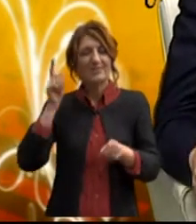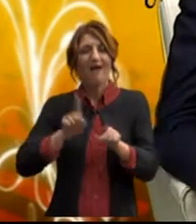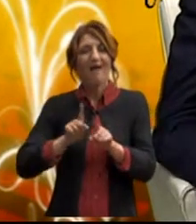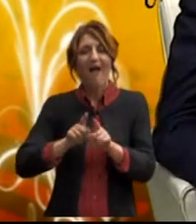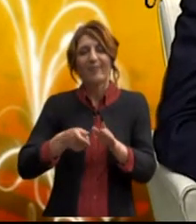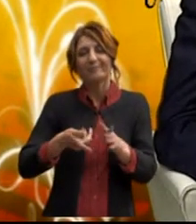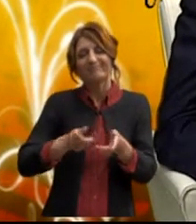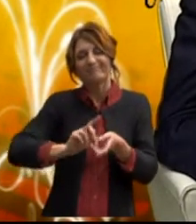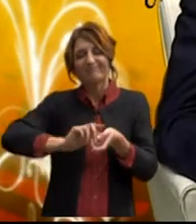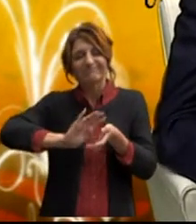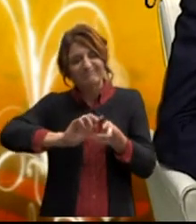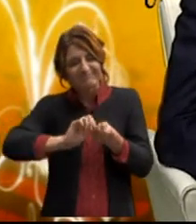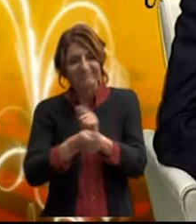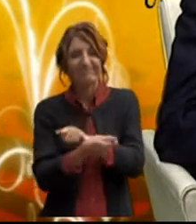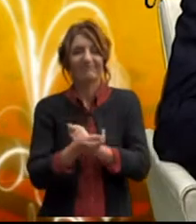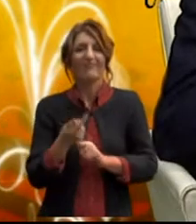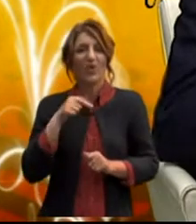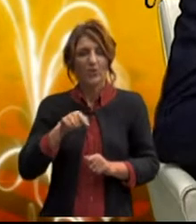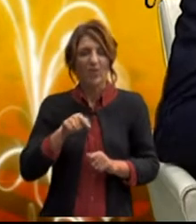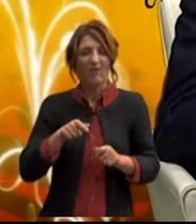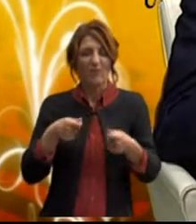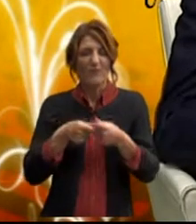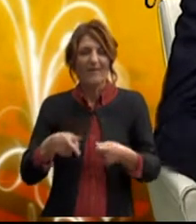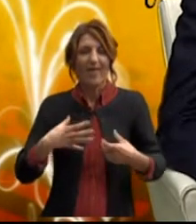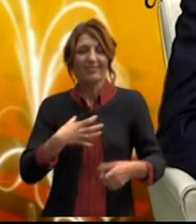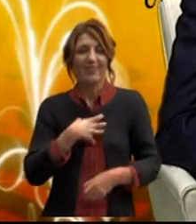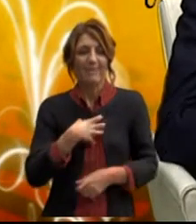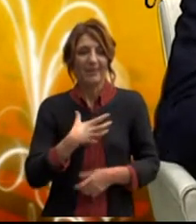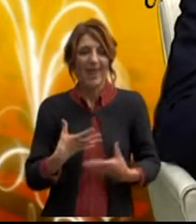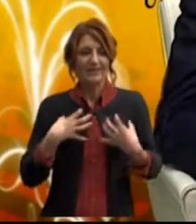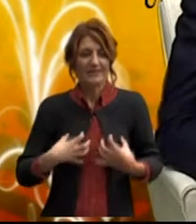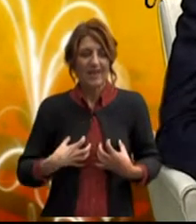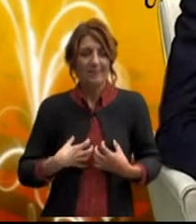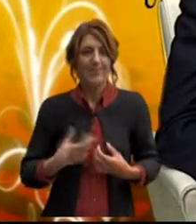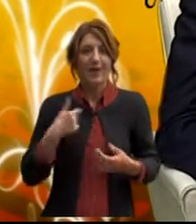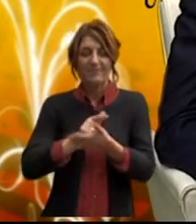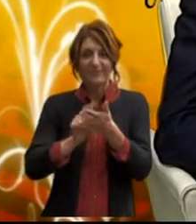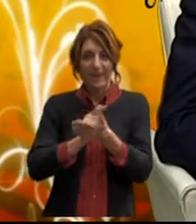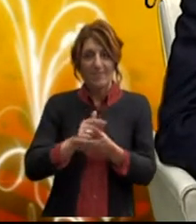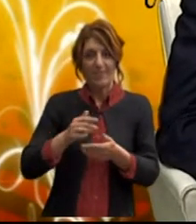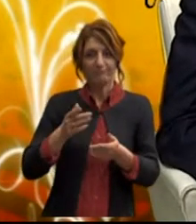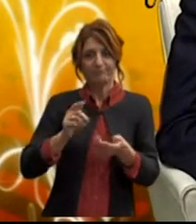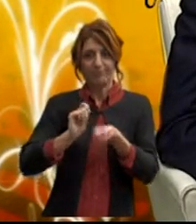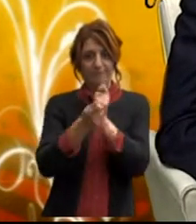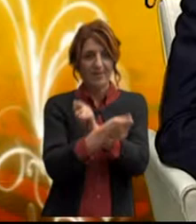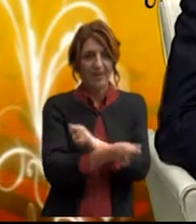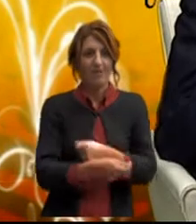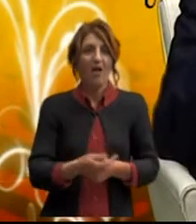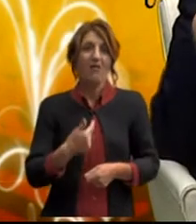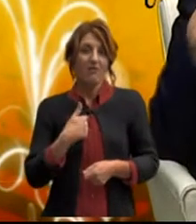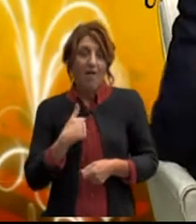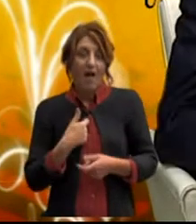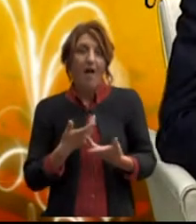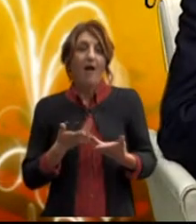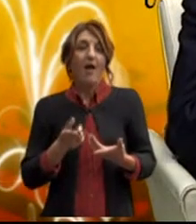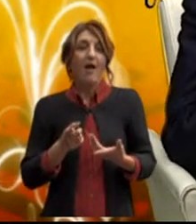maskiranoj depresiji. Ali sve se mijenja, pa i kako se i vrijeme mijenja, tako se i naša reakcija mijenja, i htjeli mi ne htjeli. Dakle, mijenja